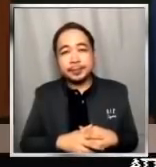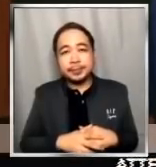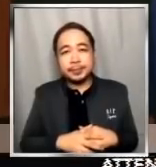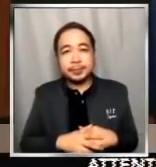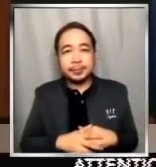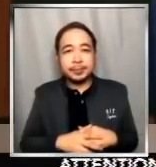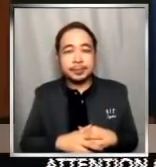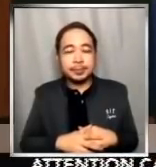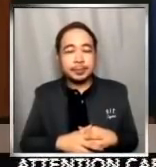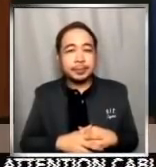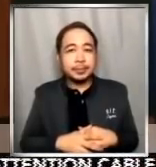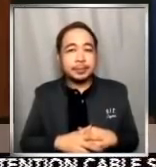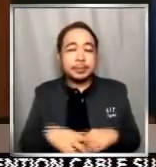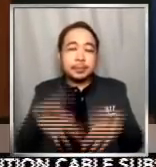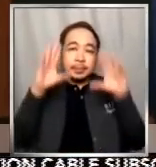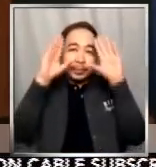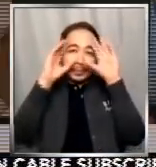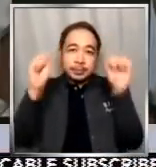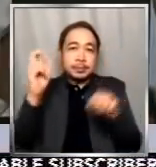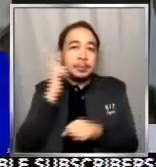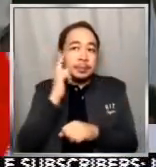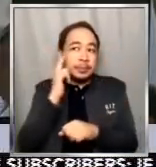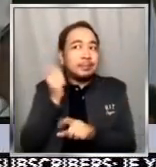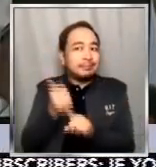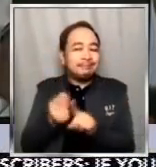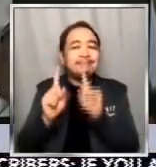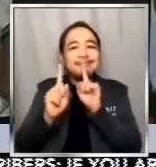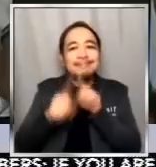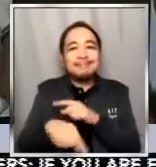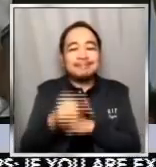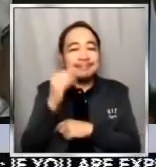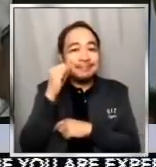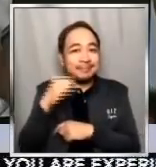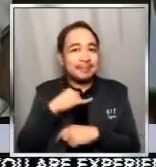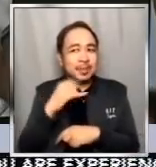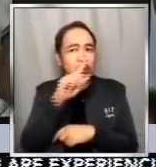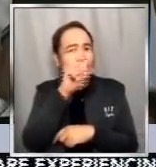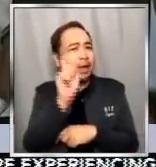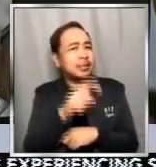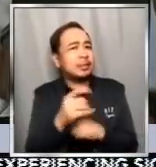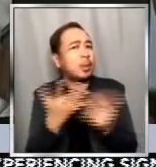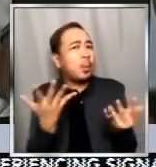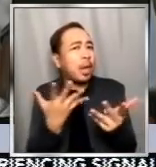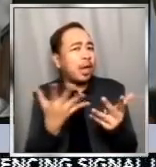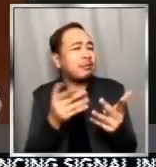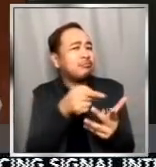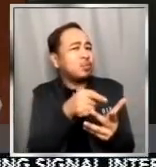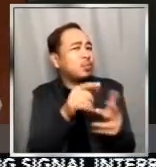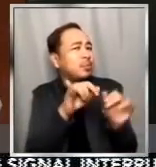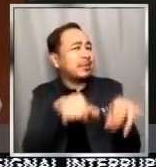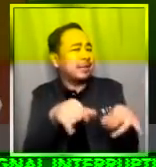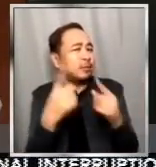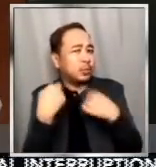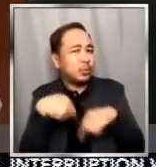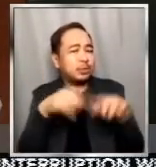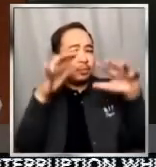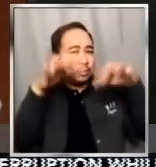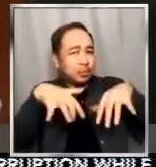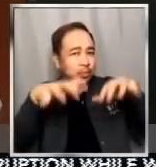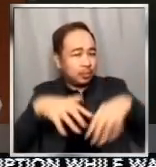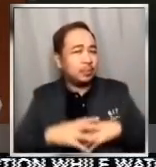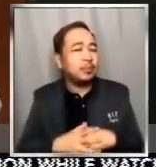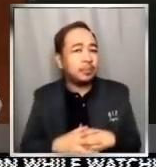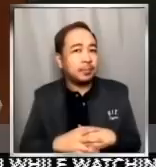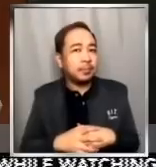Si Pangulong Duterte mismo ang sumagot kagabi sa mga nagtatanong kung nasaan siya nung kasagsagan ng bagyong Roli. Yung sabi na wala